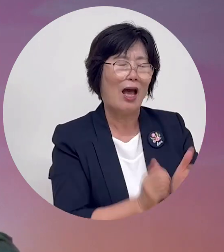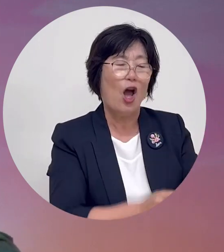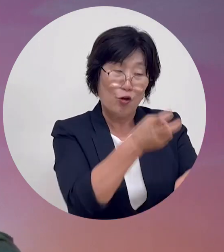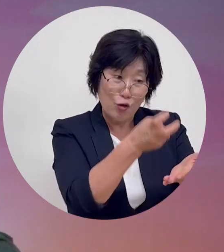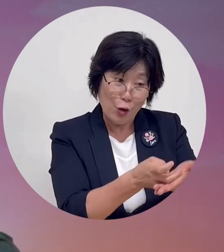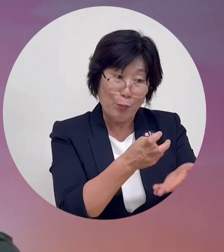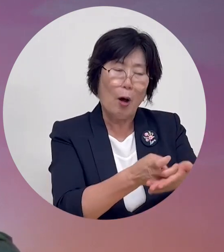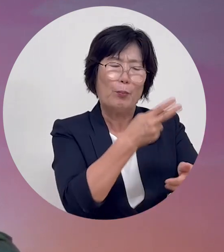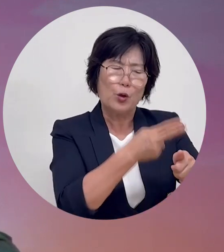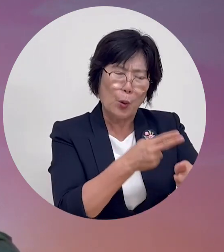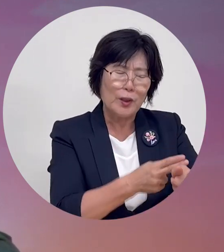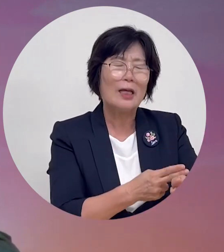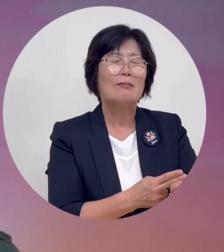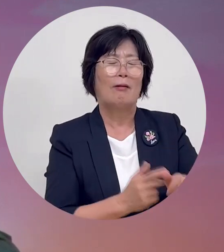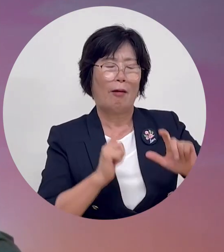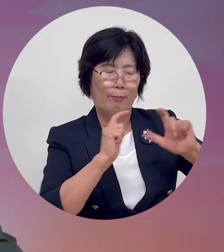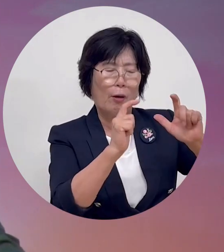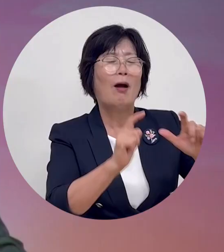이렇게 말씀하시는 거예요.